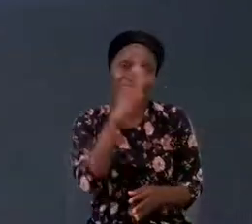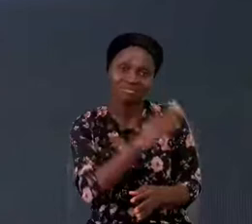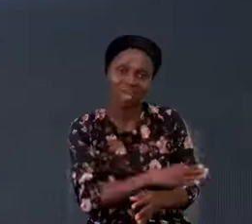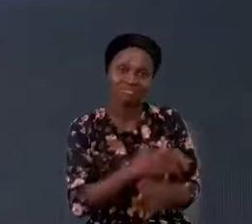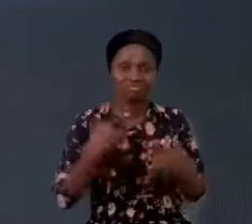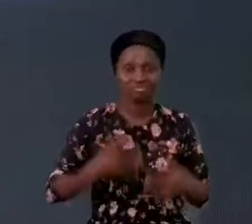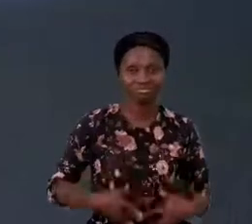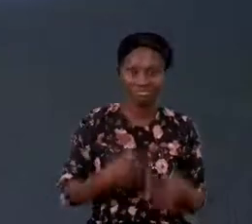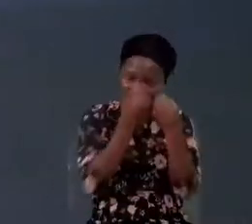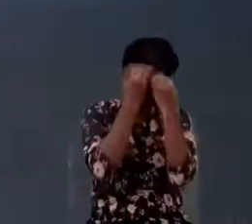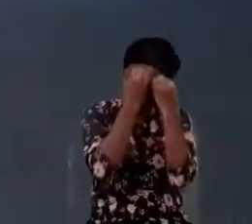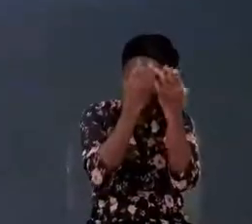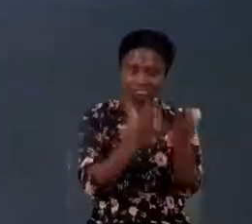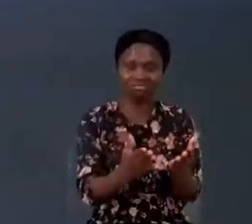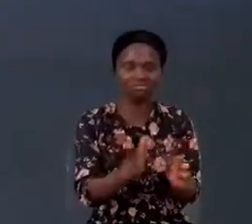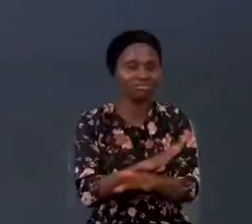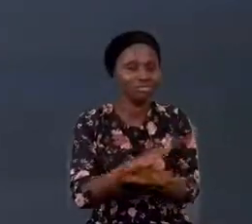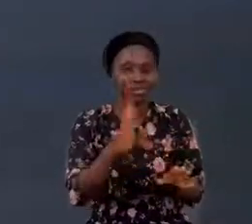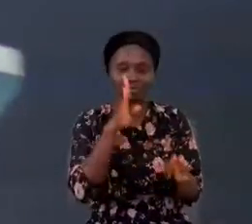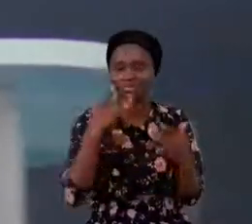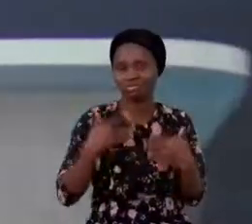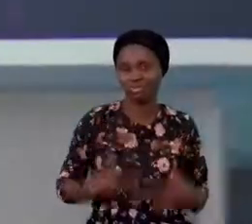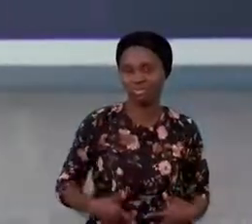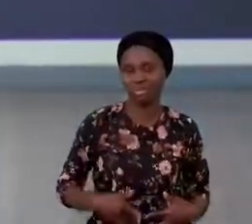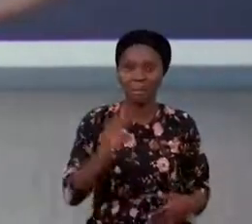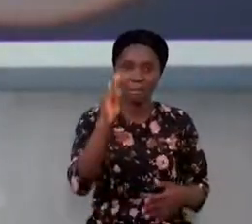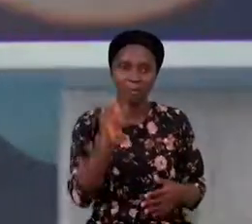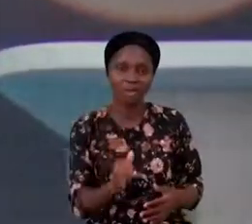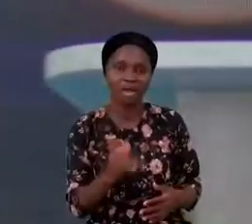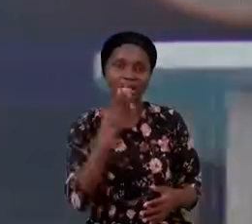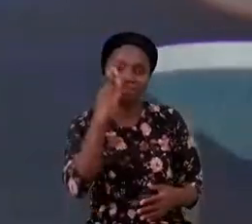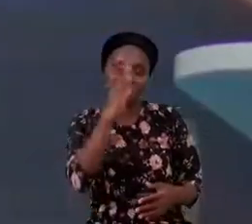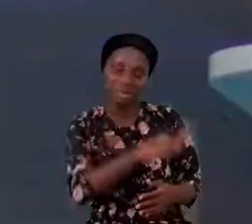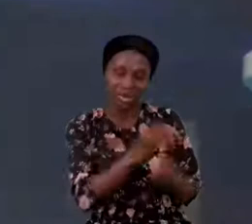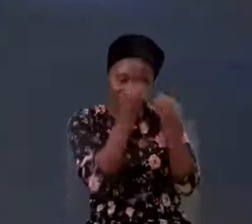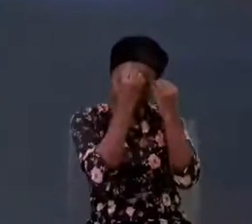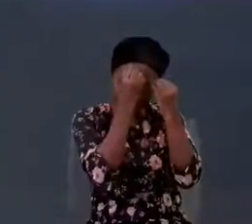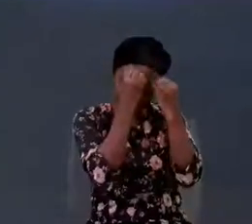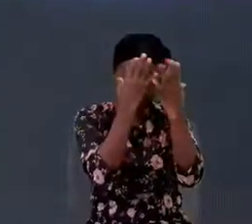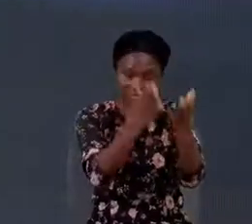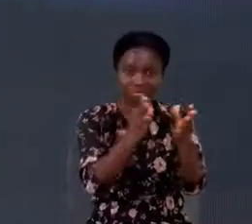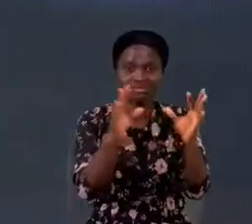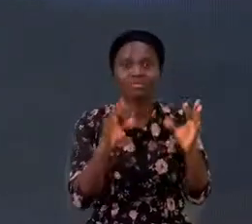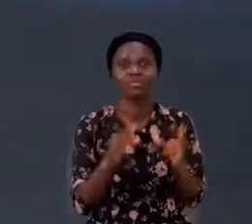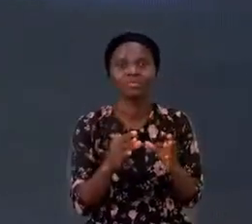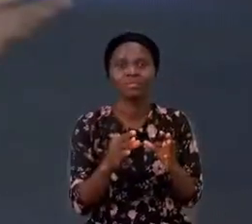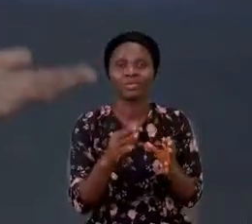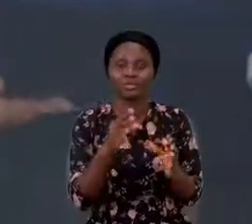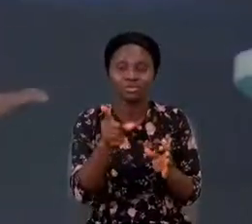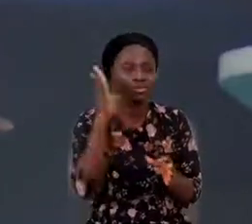pas distrait par ce qui se passe. Ah, peut-être les élèves de notre classe ont un problème